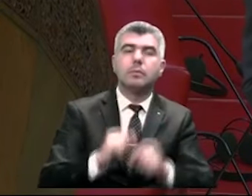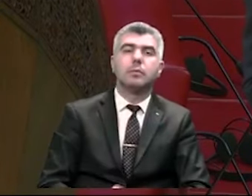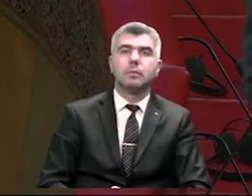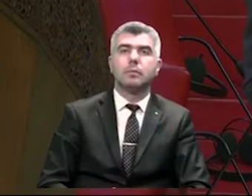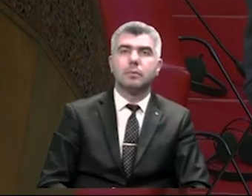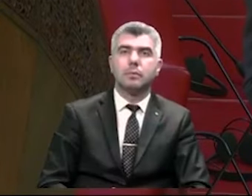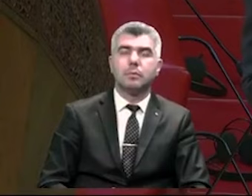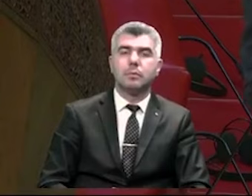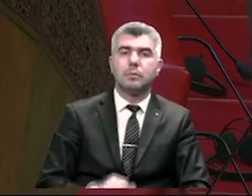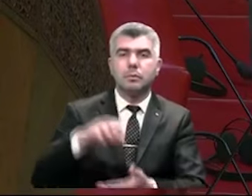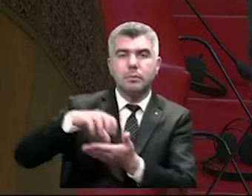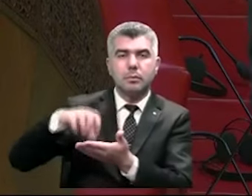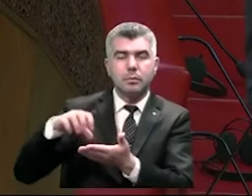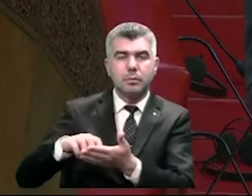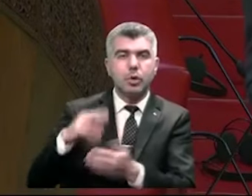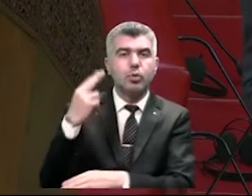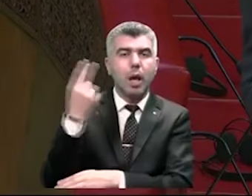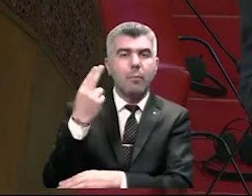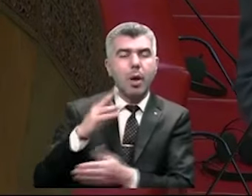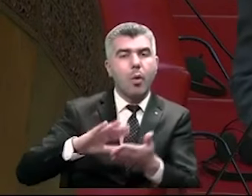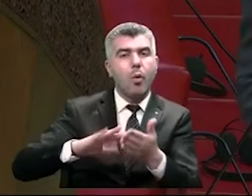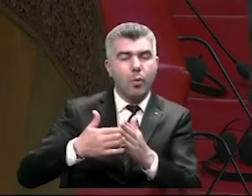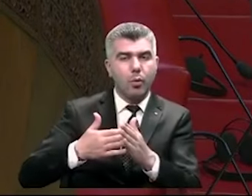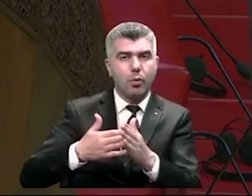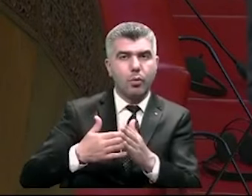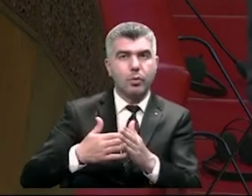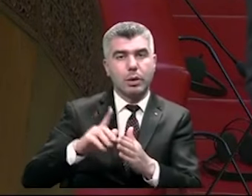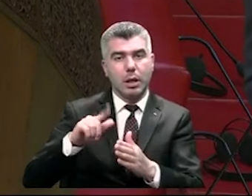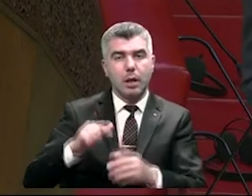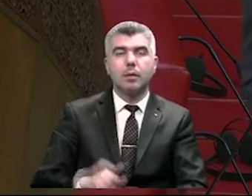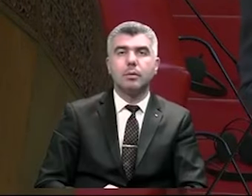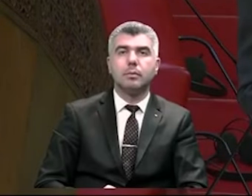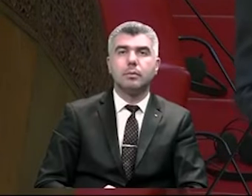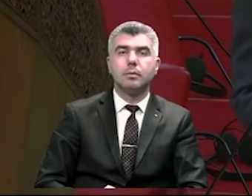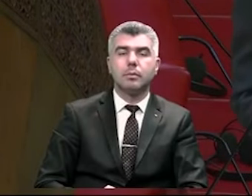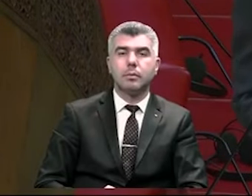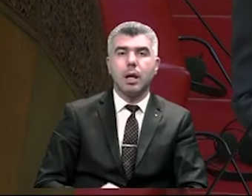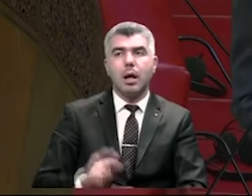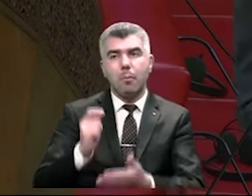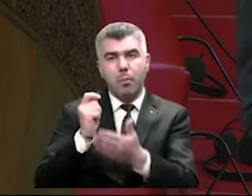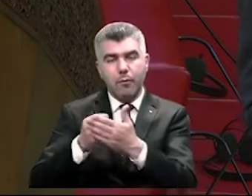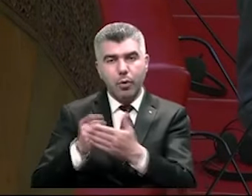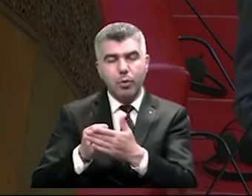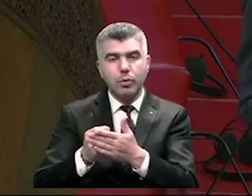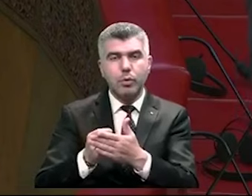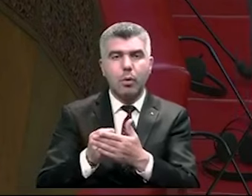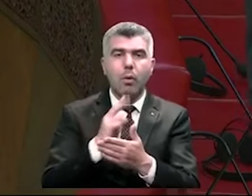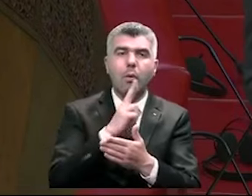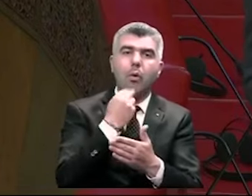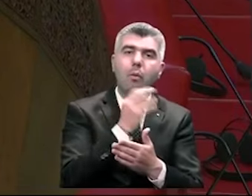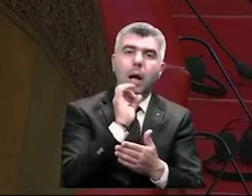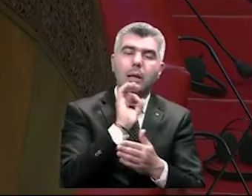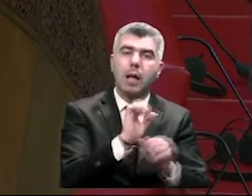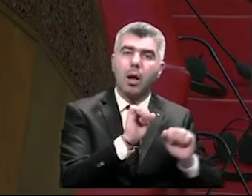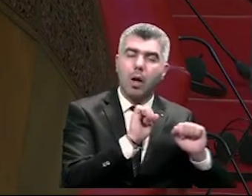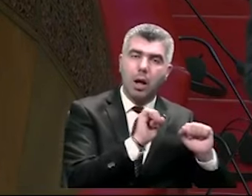بالنسبه في الاحياء الجمعيه ككل كجمع الاحياء الجمعيه العموميه وكذلك الداخليات وكذلك